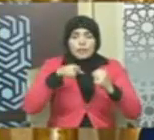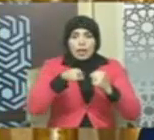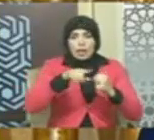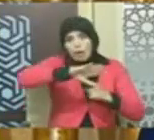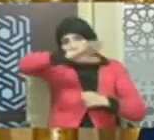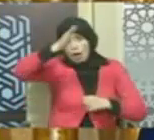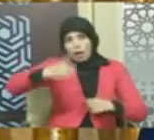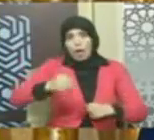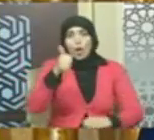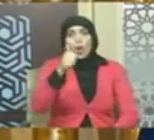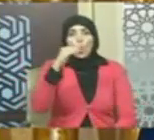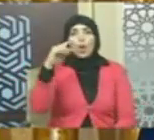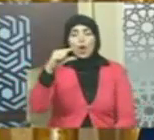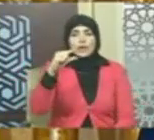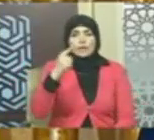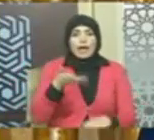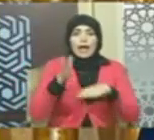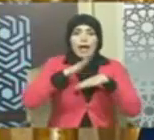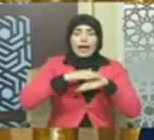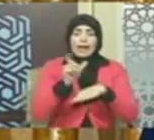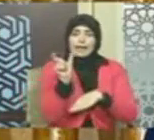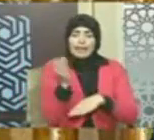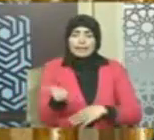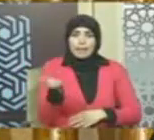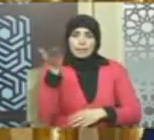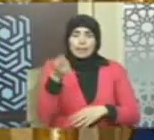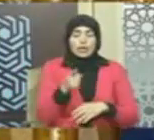انما عليك نبي وصديق وشهيدا،